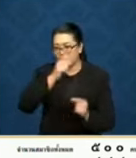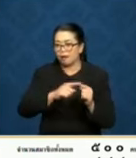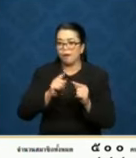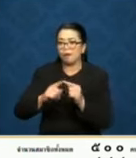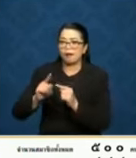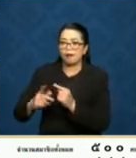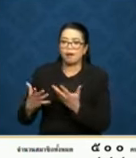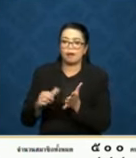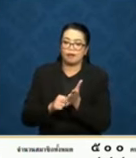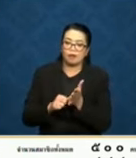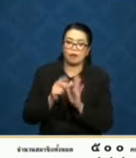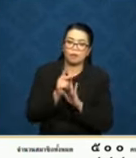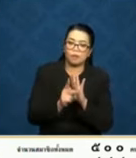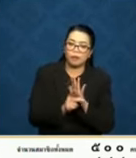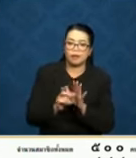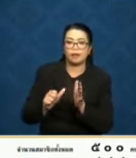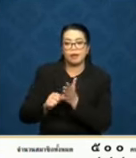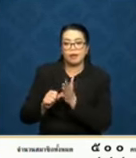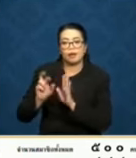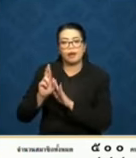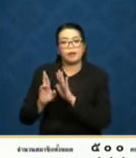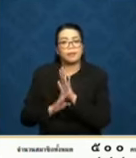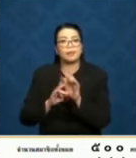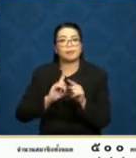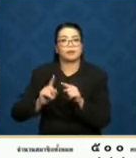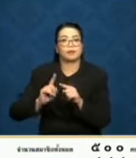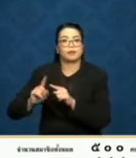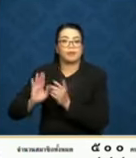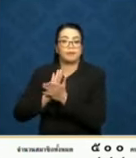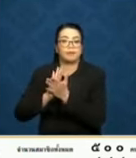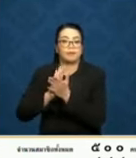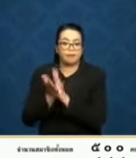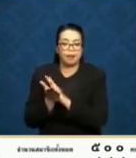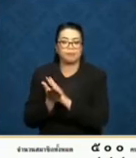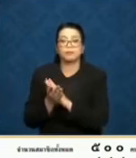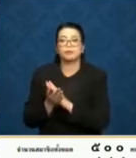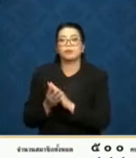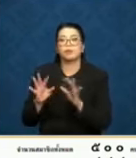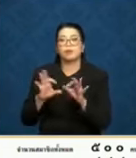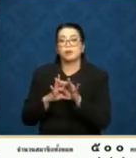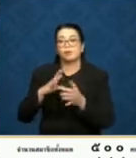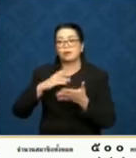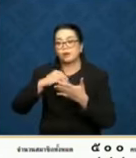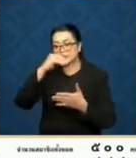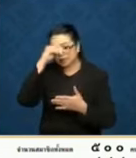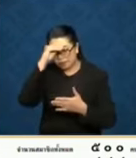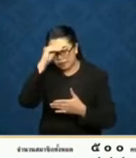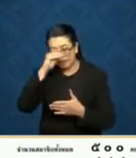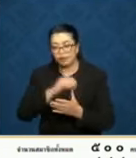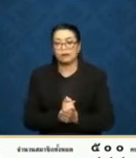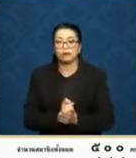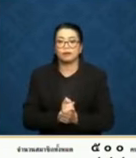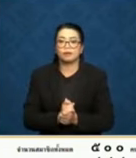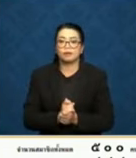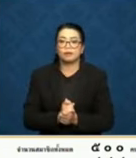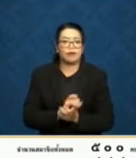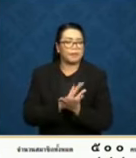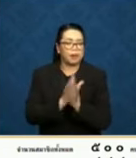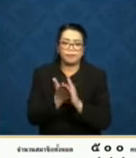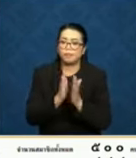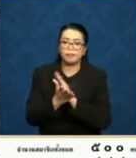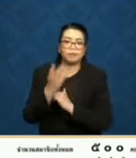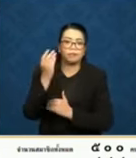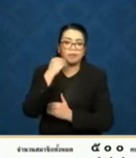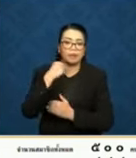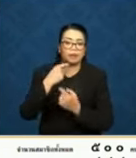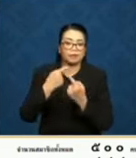สมัยทั้งแก้กฎหมายแก้ร่เบีรปรบปุโคงสรางปฏตรูปการศึกษาทำมาไม่รู้กี่ครั้งต่ gemeinsamกี่ครั้งครับ